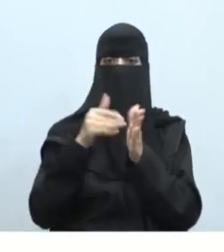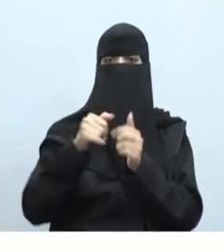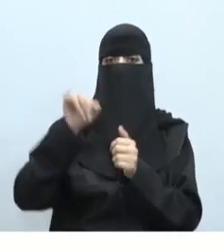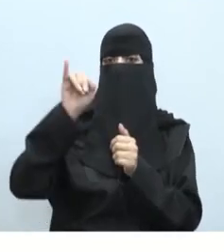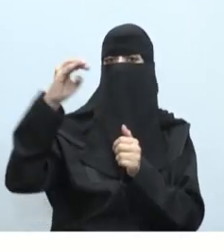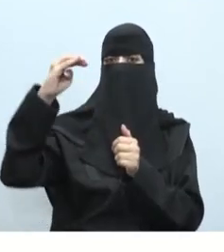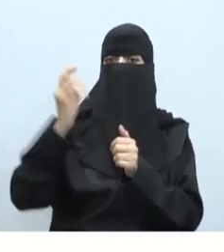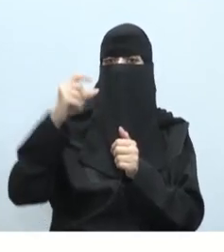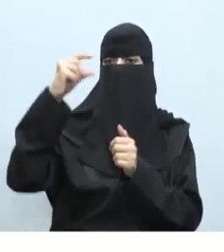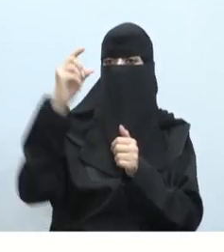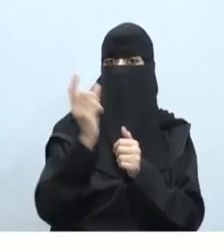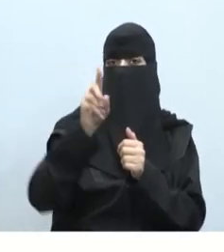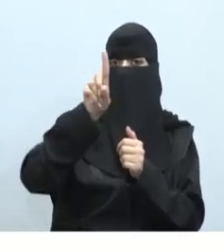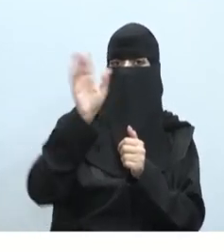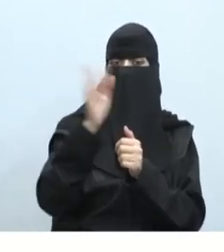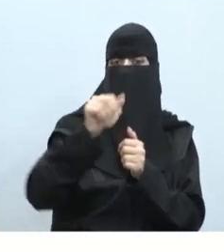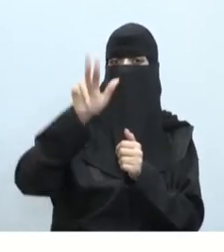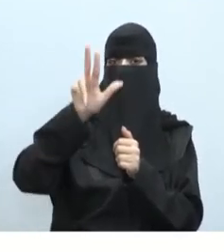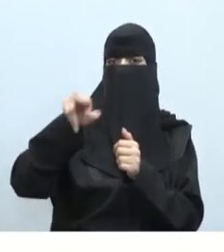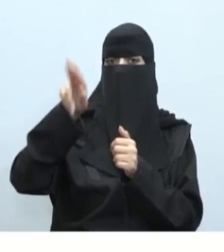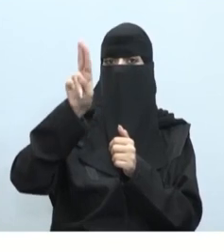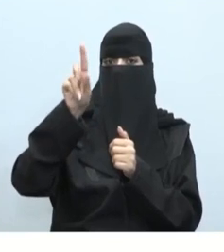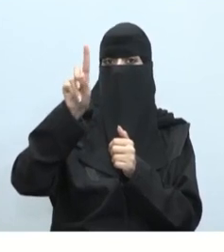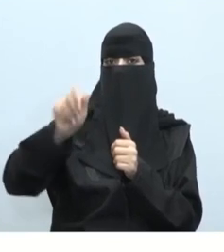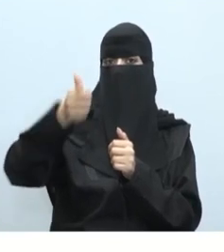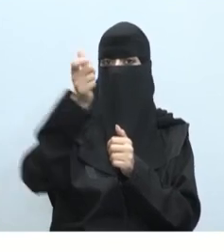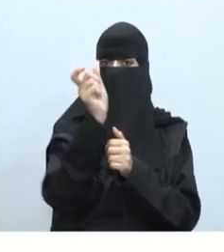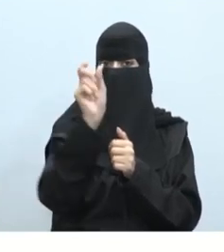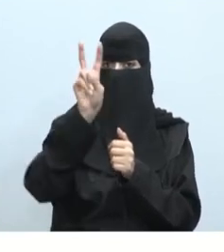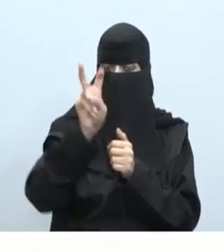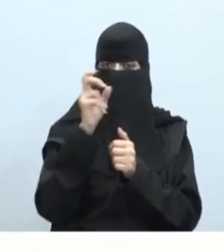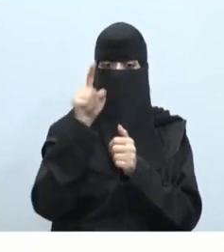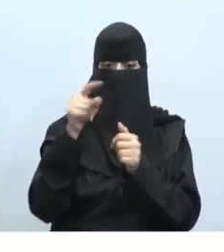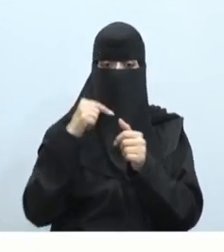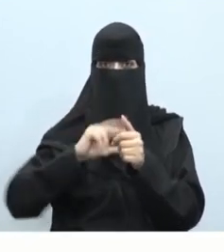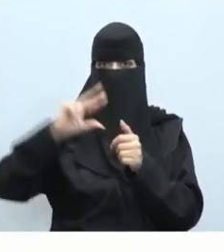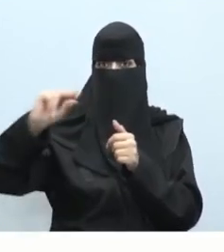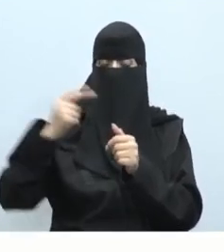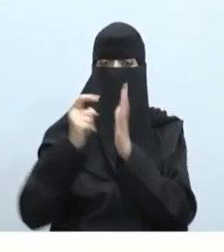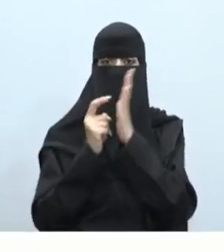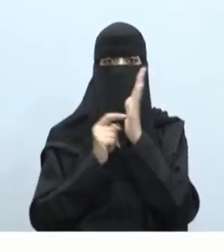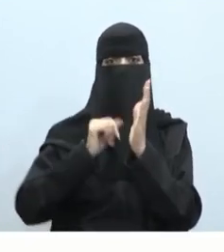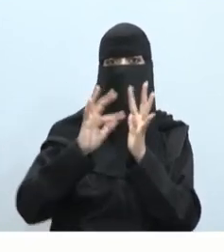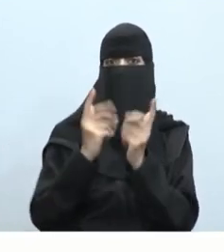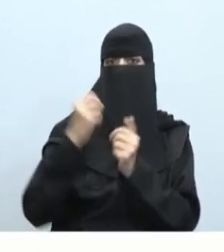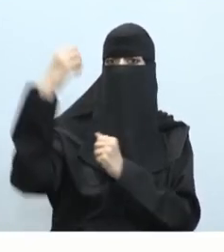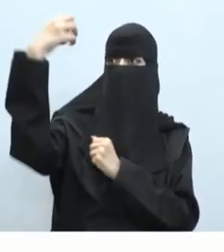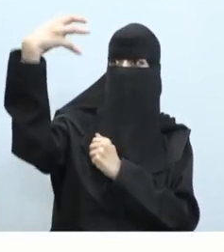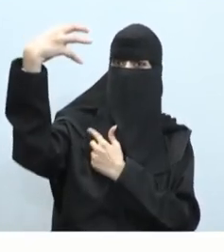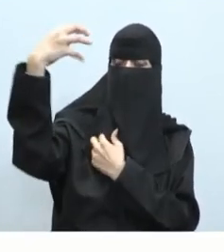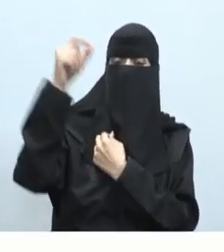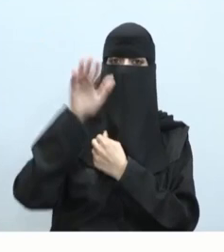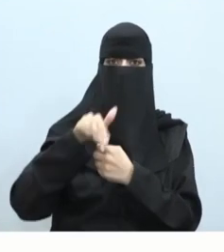اذا مسماها مجرات درب التبانه التي يتبعها نظامنا الشمسي